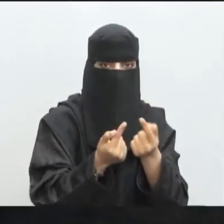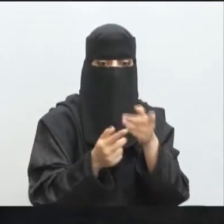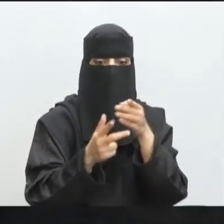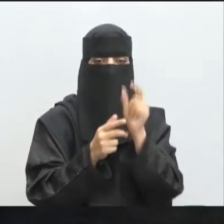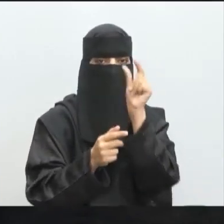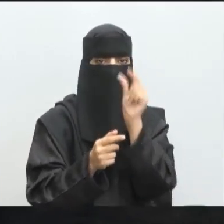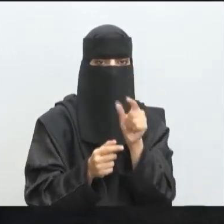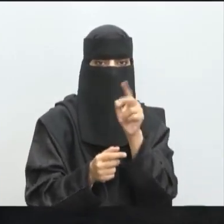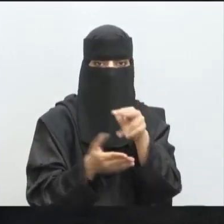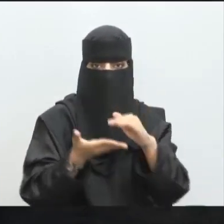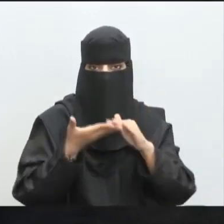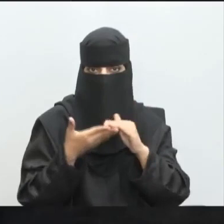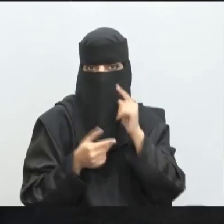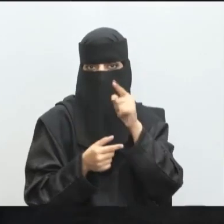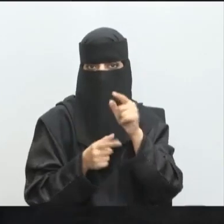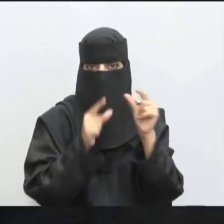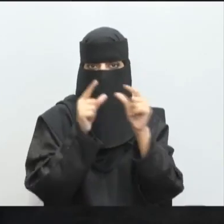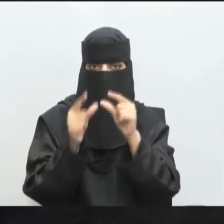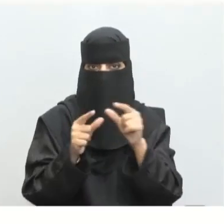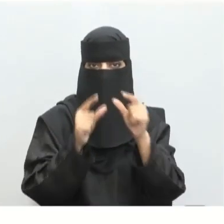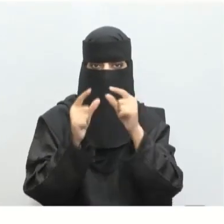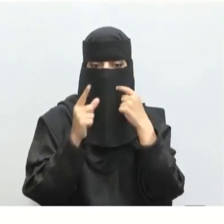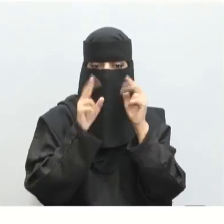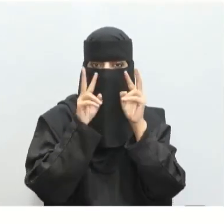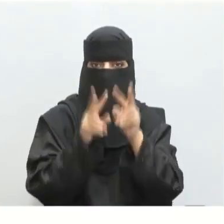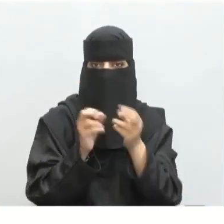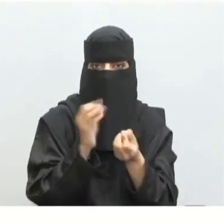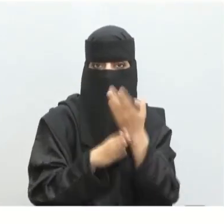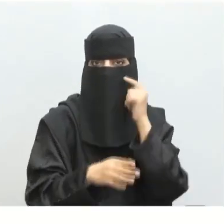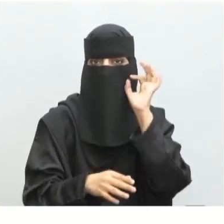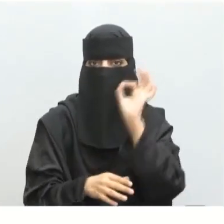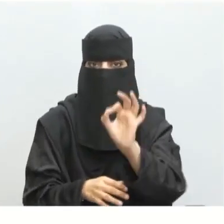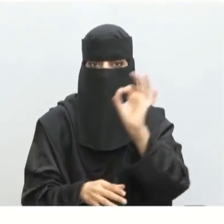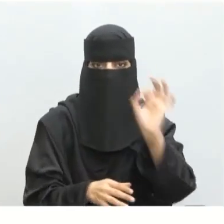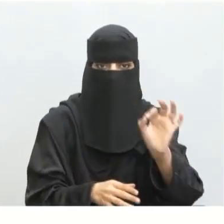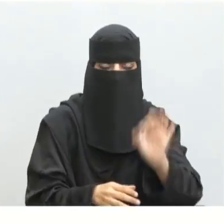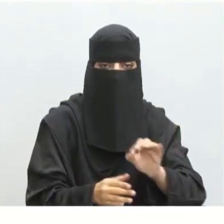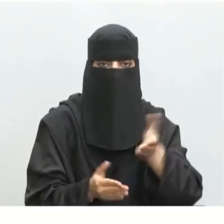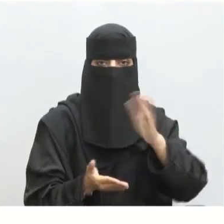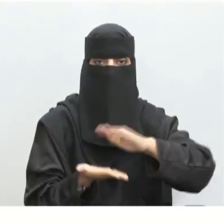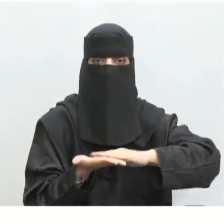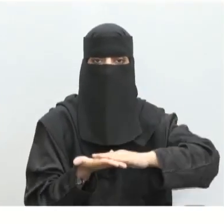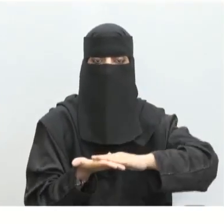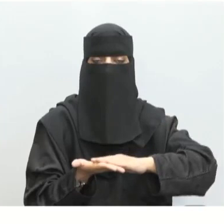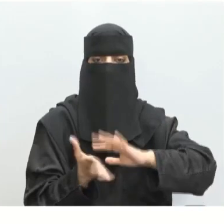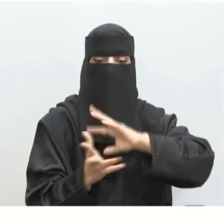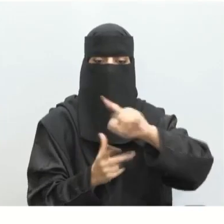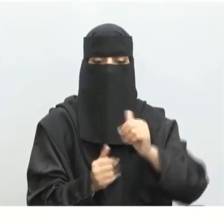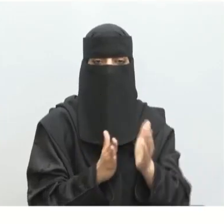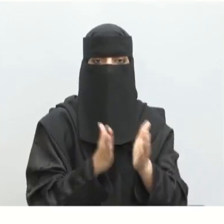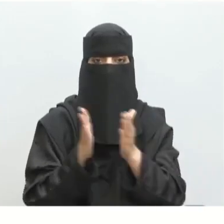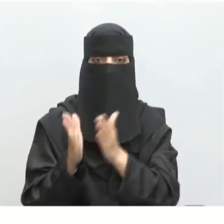الرموز اذا هي دلالات رمزيه بصريه لاظهار ما هو موجود على سطح الارض